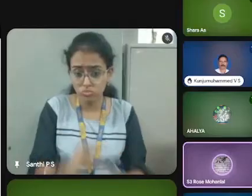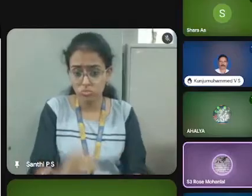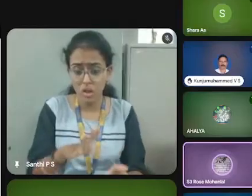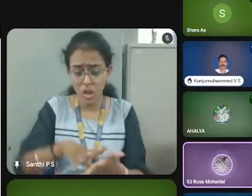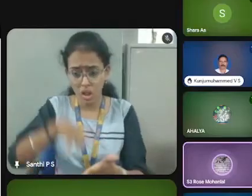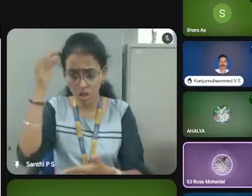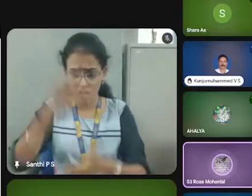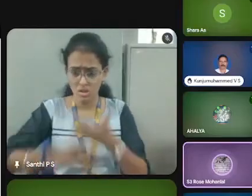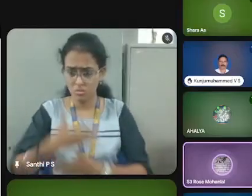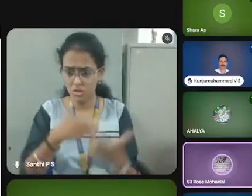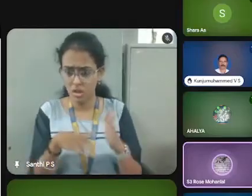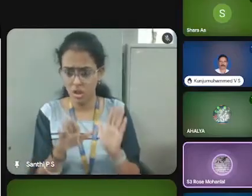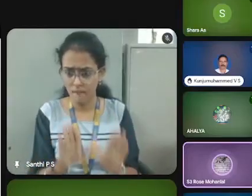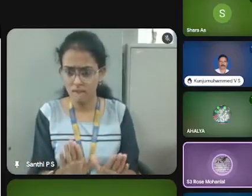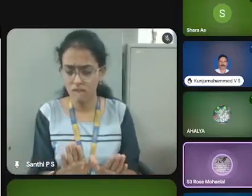വളരെ